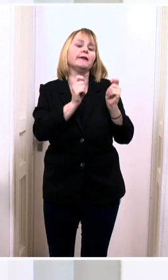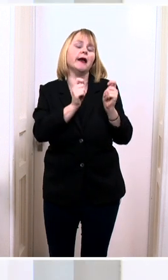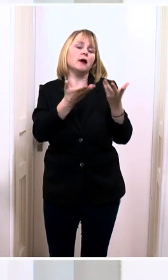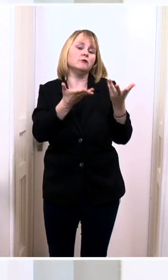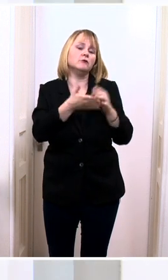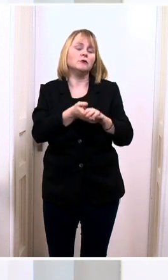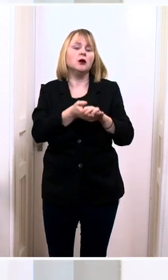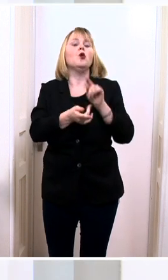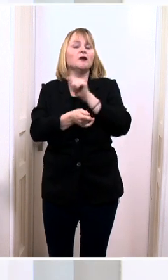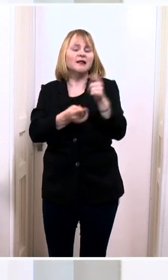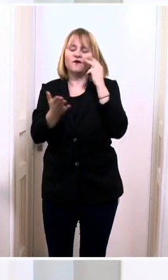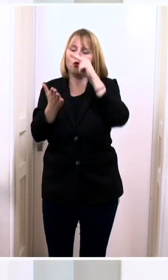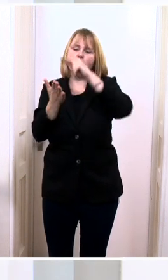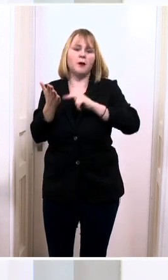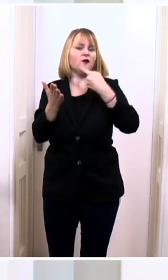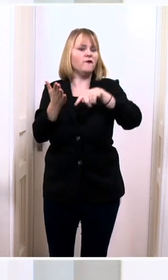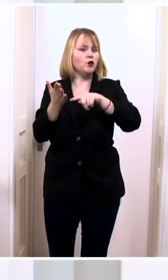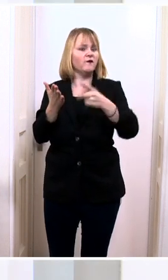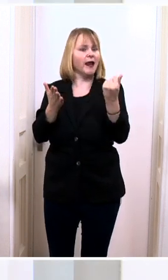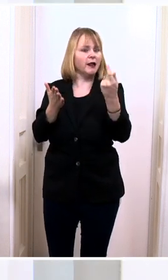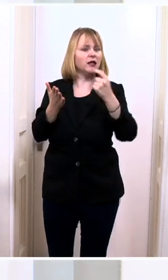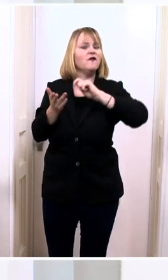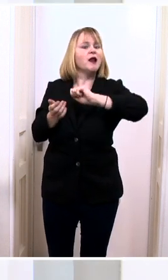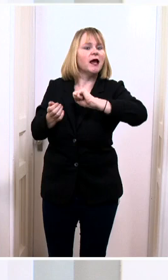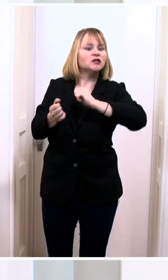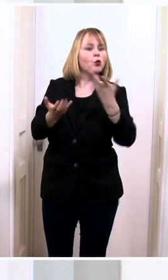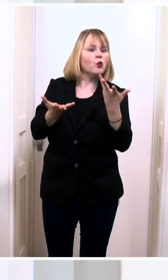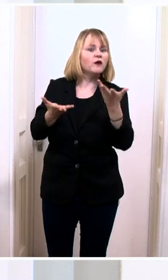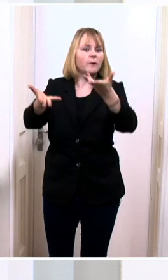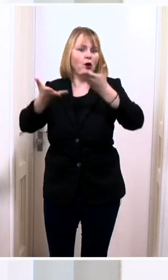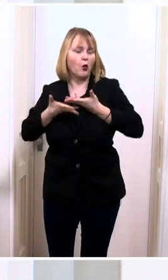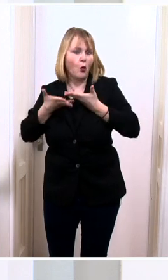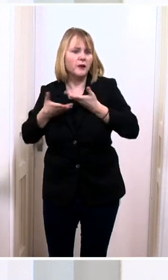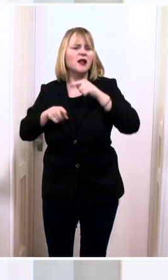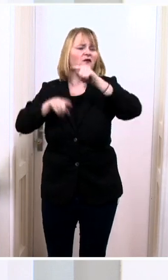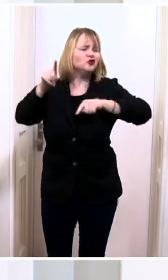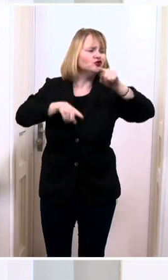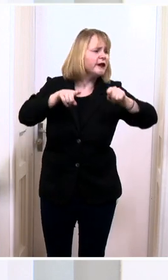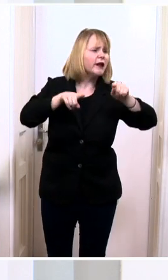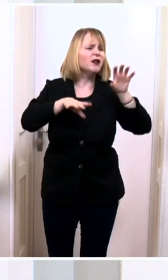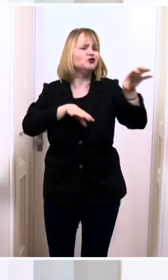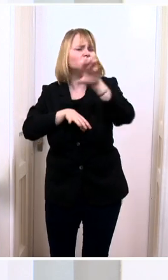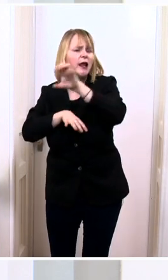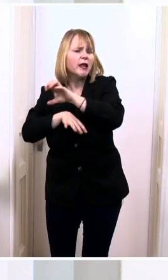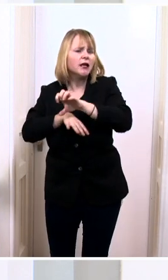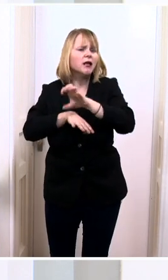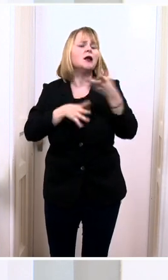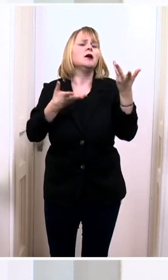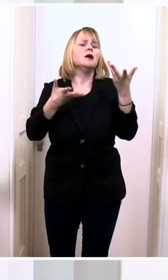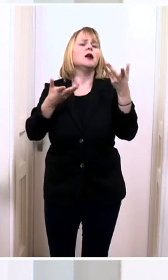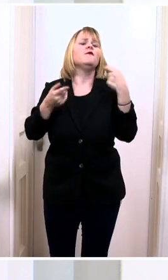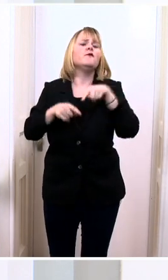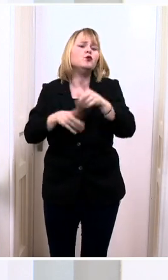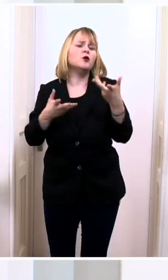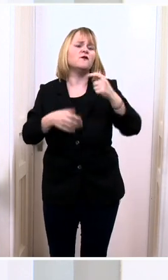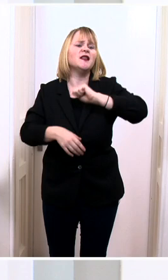ein Überblick zu den Leistungen. Eben wichtig ist mir zu erwähnen, diese Leistungen setzen an ganz verschiedenen Stellen an. Zum einen bei den Löhnen, wenn